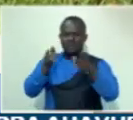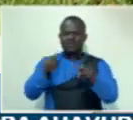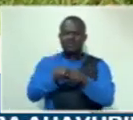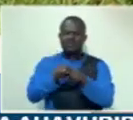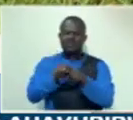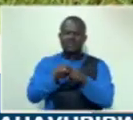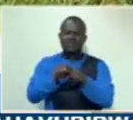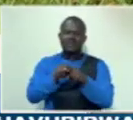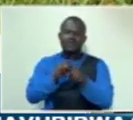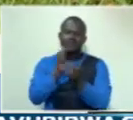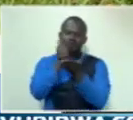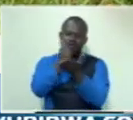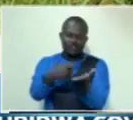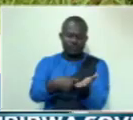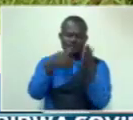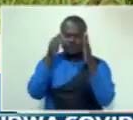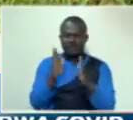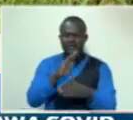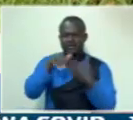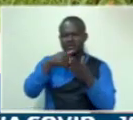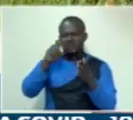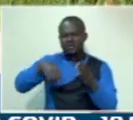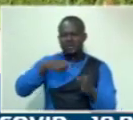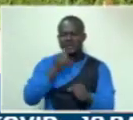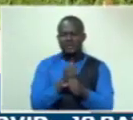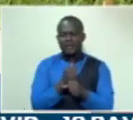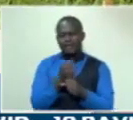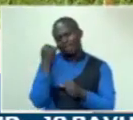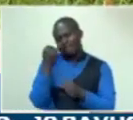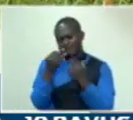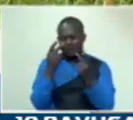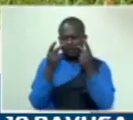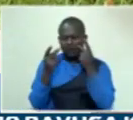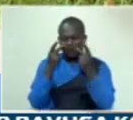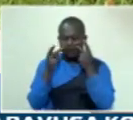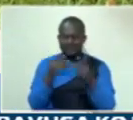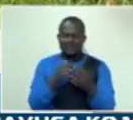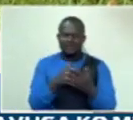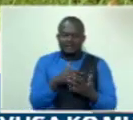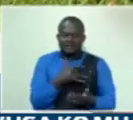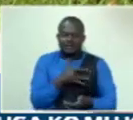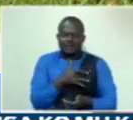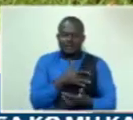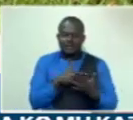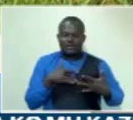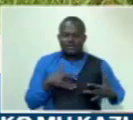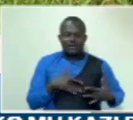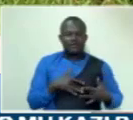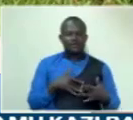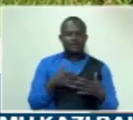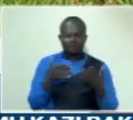nk'umunasi kandi nkaba mpari nk'umurwaza byose ngomba kubikora iyo mbabonye mpita numva umutima w'ubu muntu